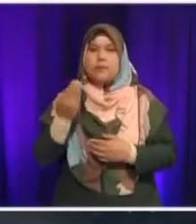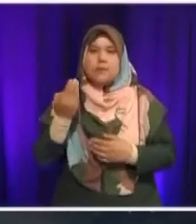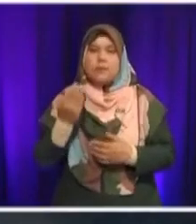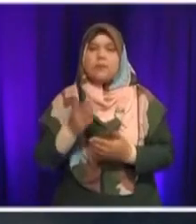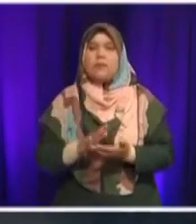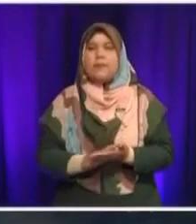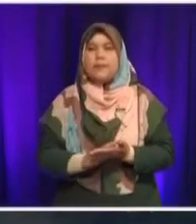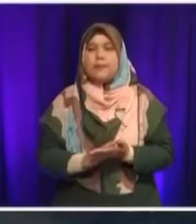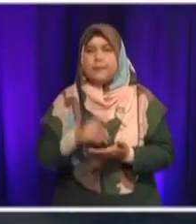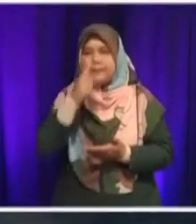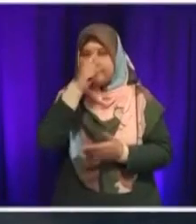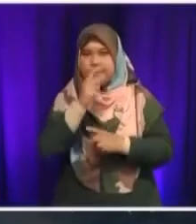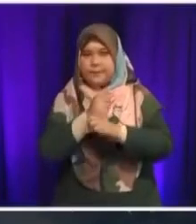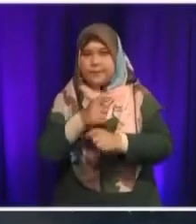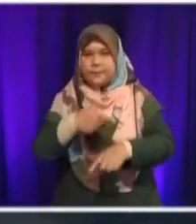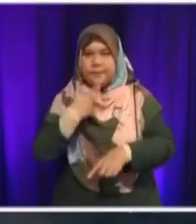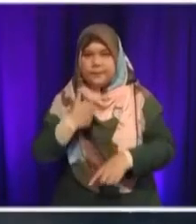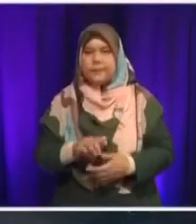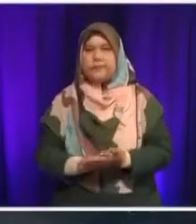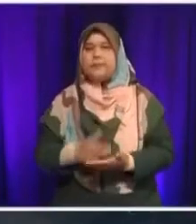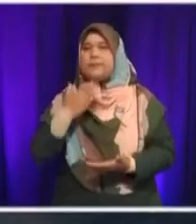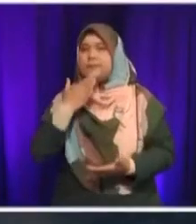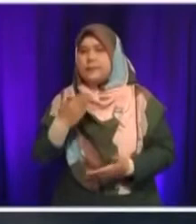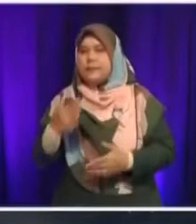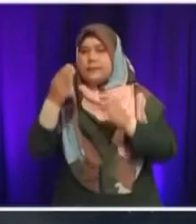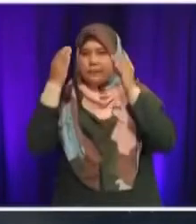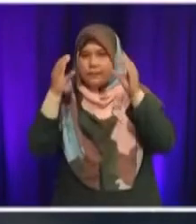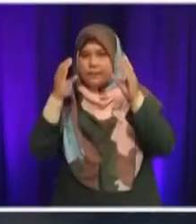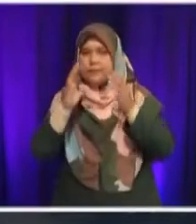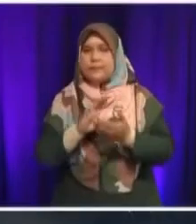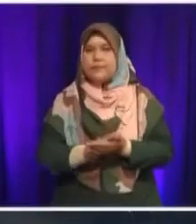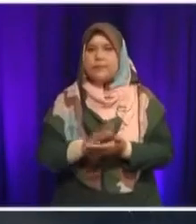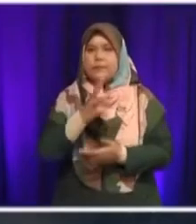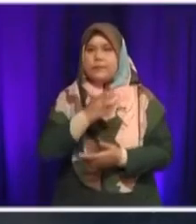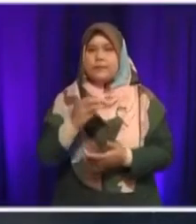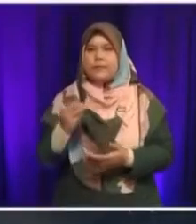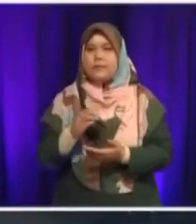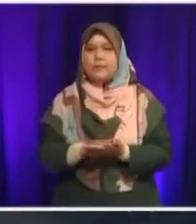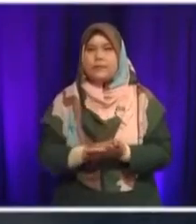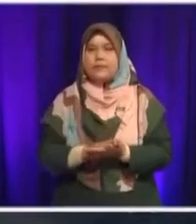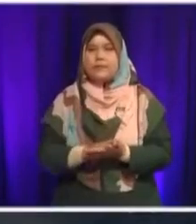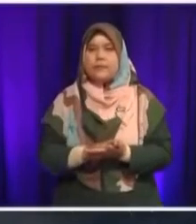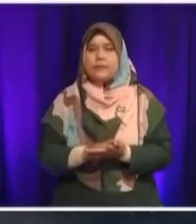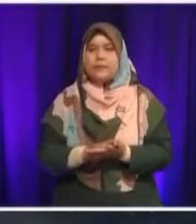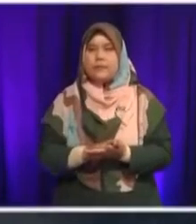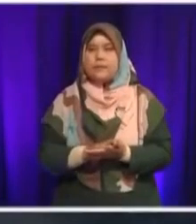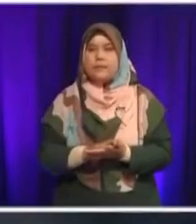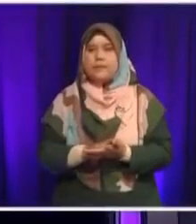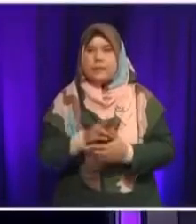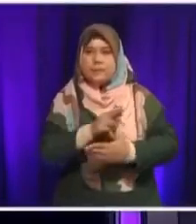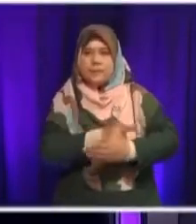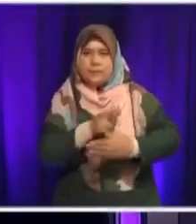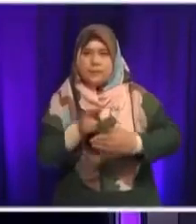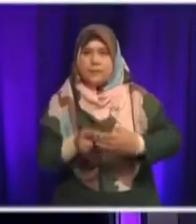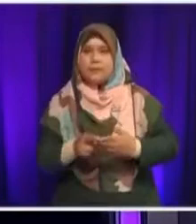tahan lama terima kasih Ibu atas bokongsian pada hari ini dan ujung kita pakai sedikit rumusan silakan Oke rumusan